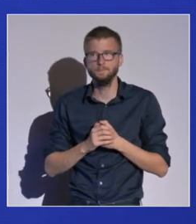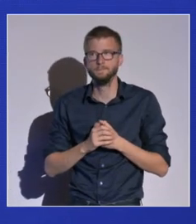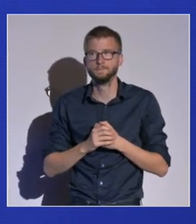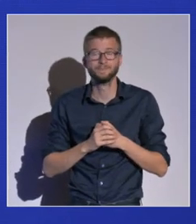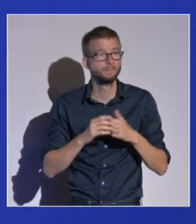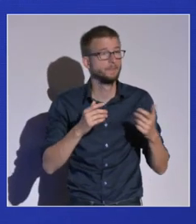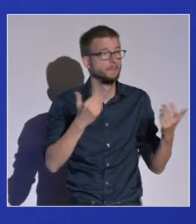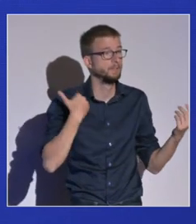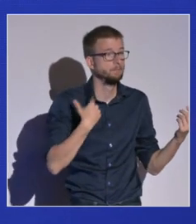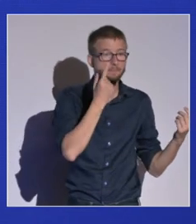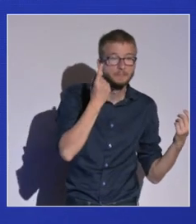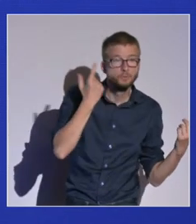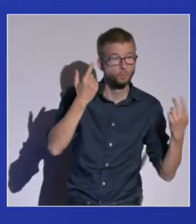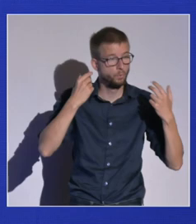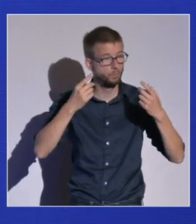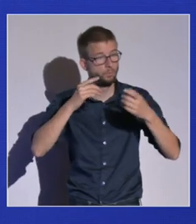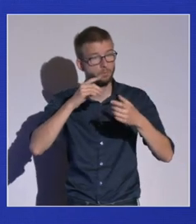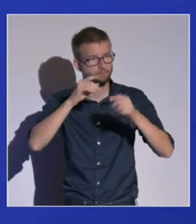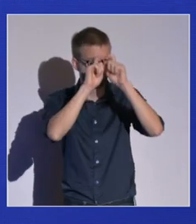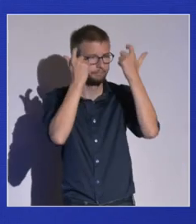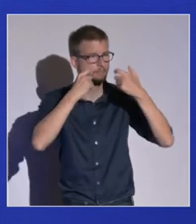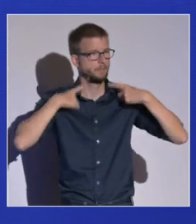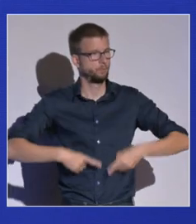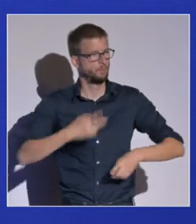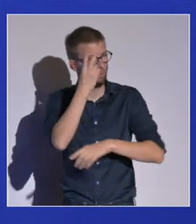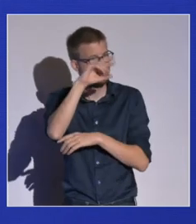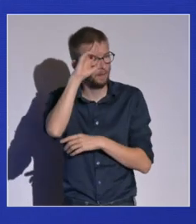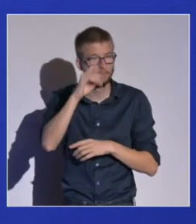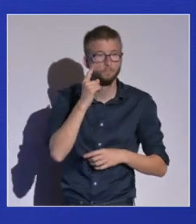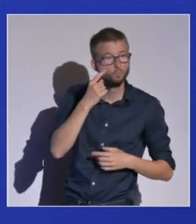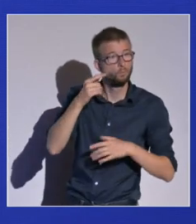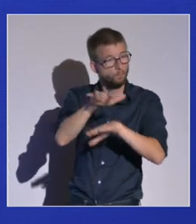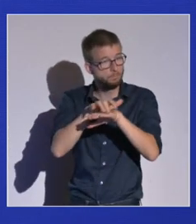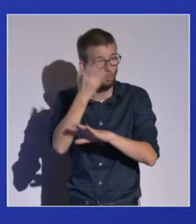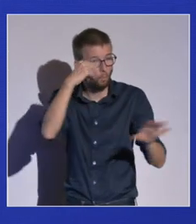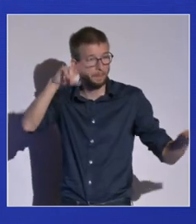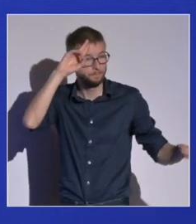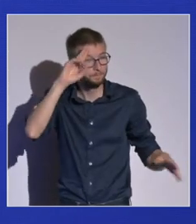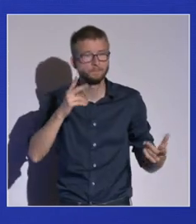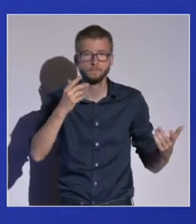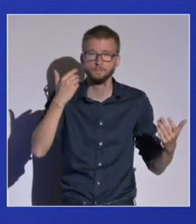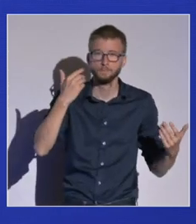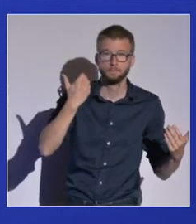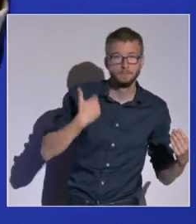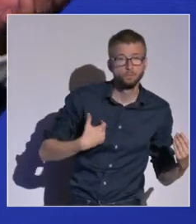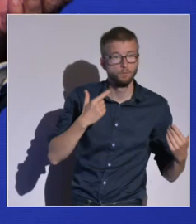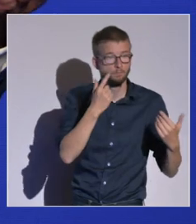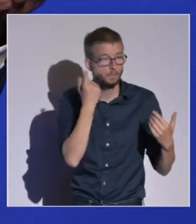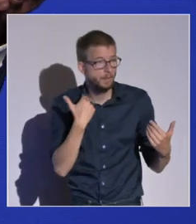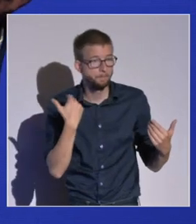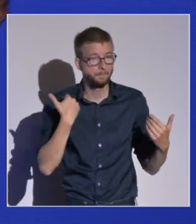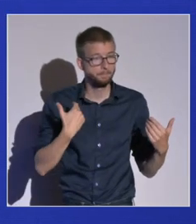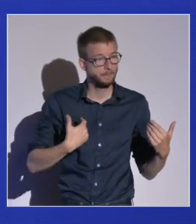Mesdames et messieurs les députés européens, monsieur le commissaire européen, messieurs et mesdames les